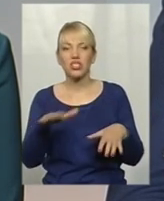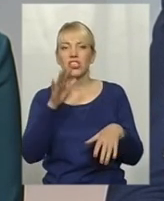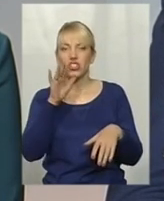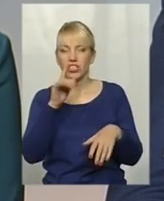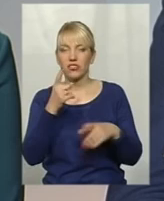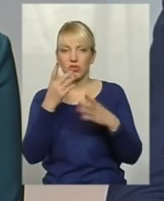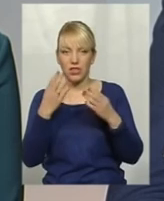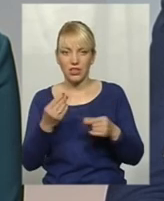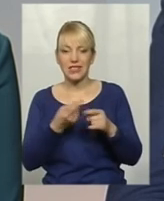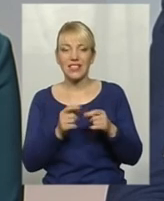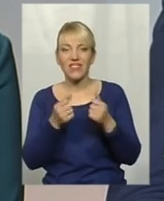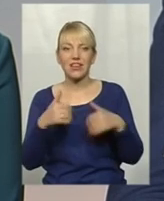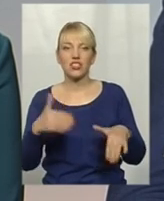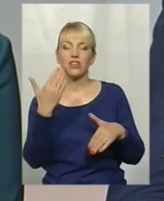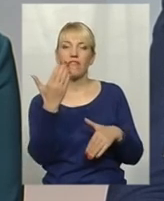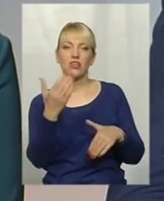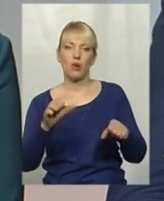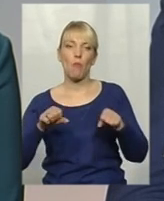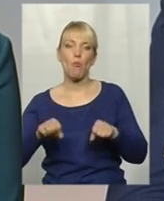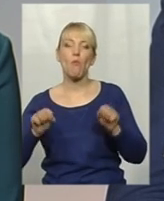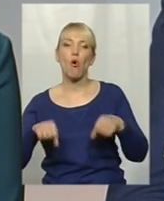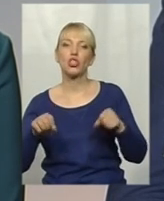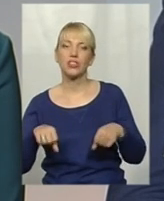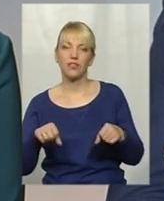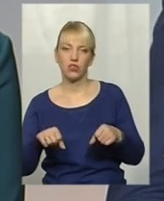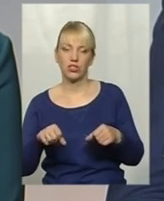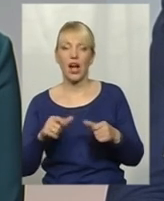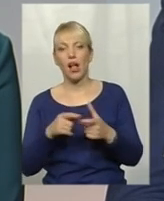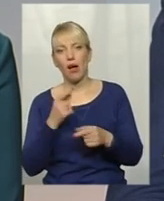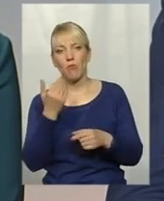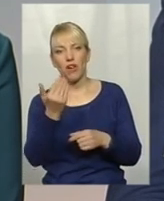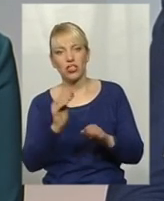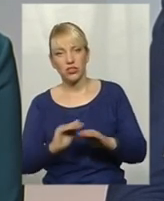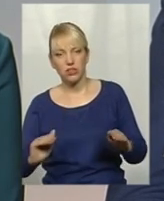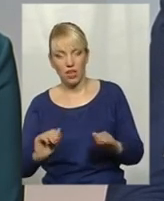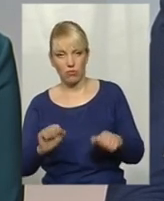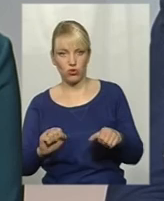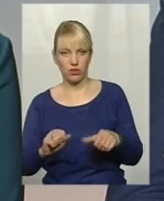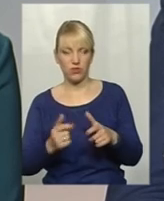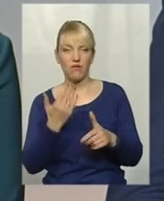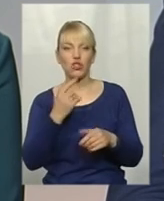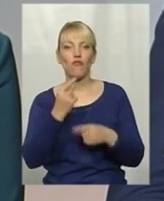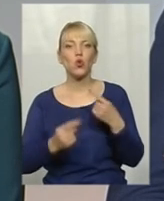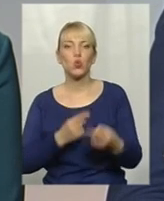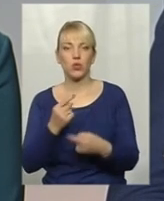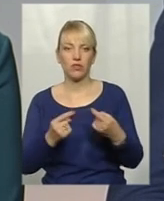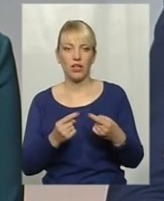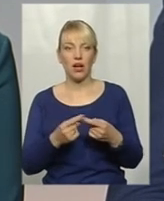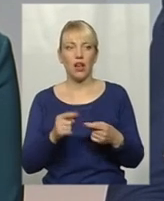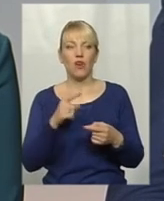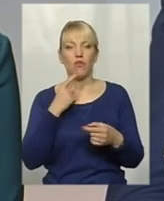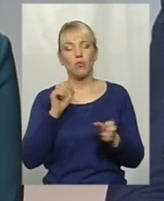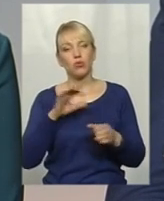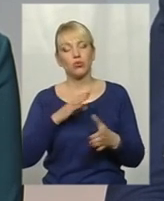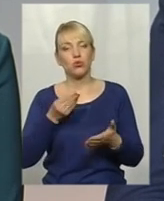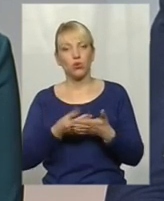це дійсно втрачені ваші можливості або можливості ваших дітей, ваших онуків. І те, що кажеш, що можливо сьогодні дорого ця функція,